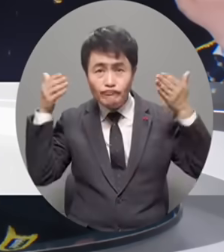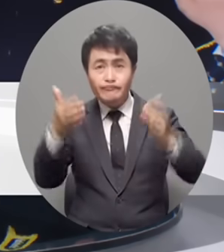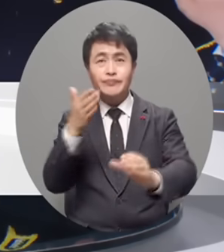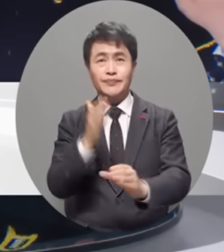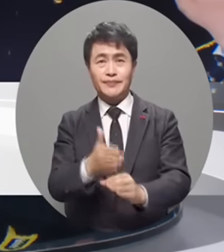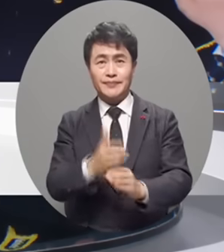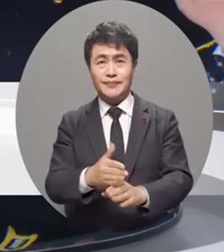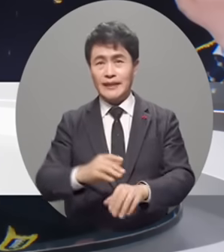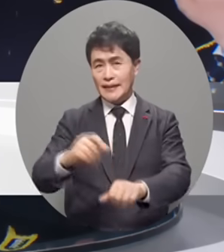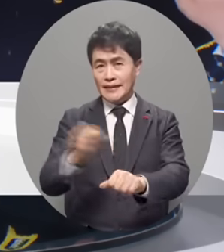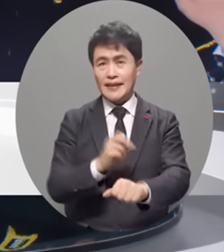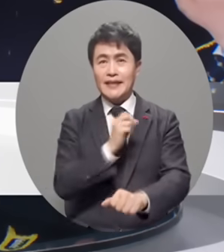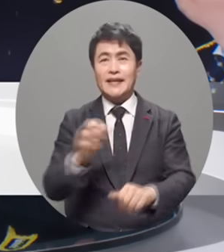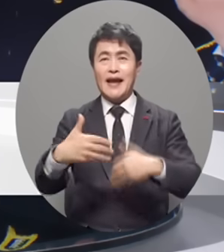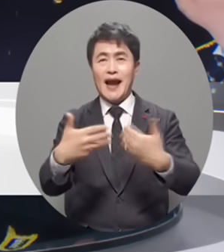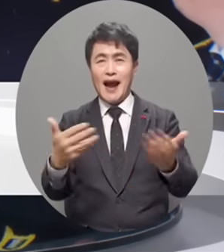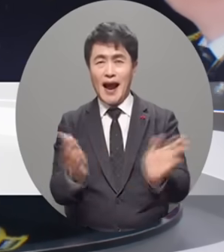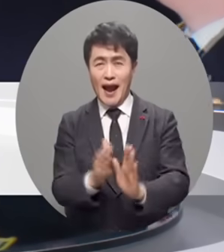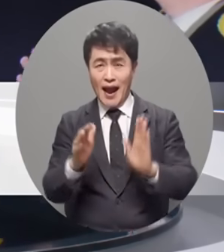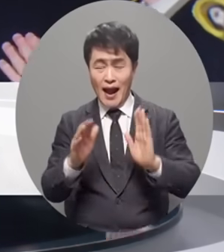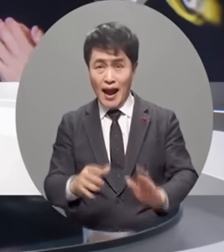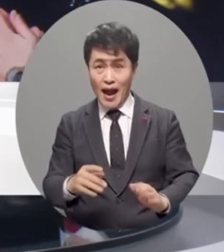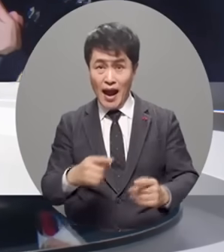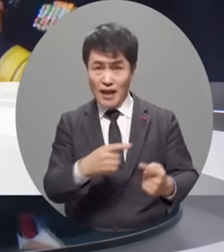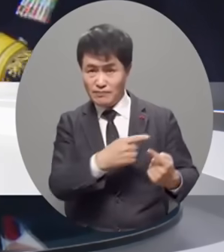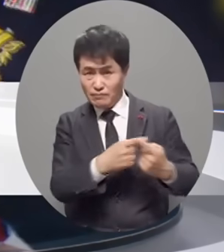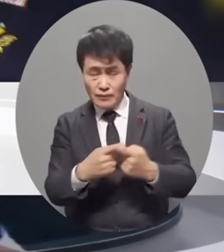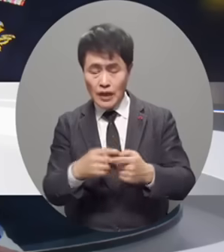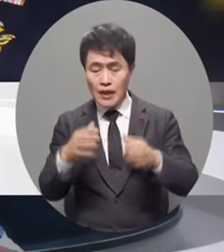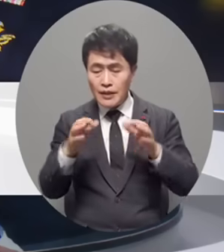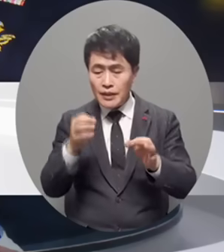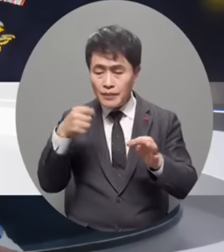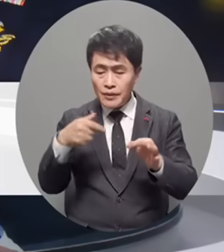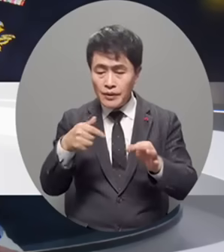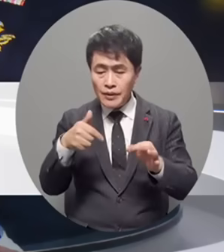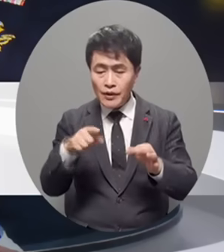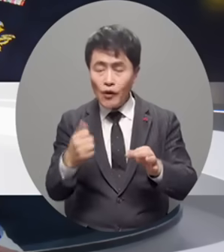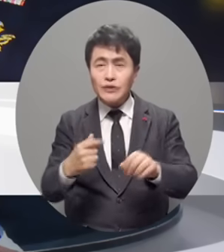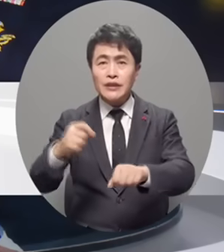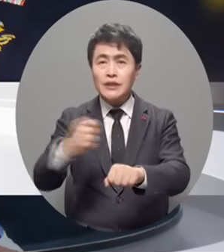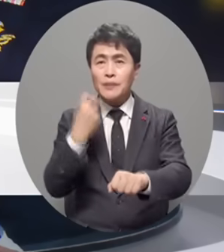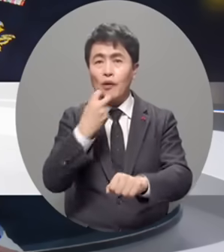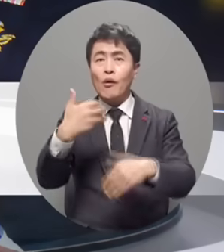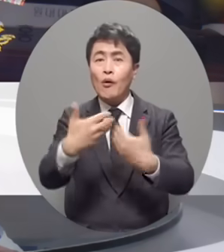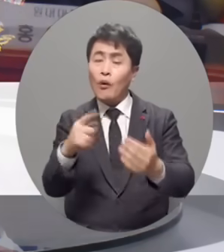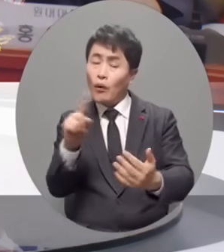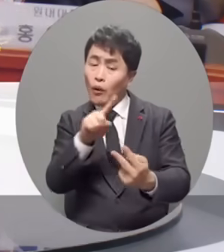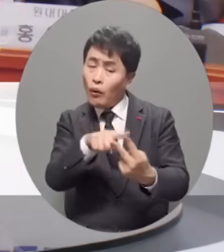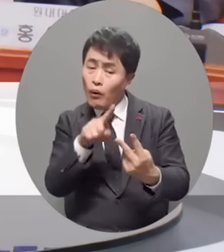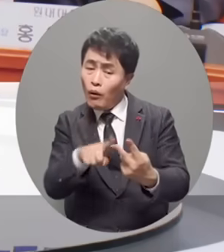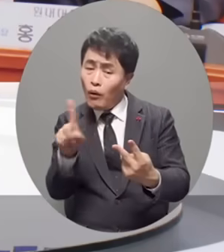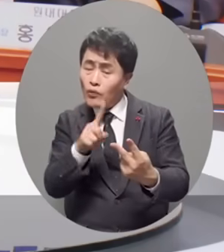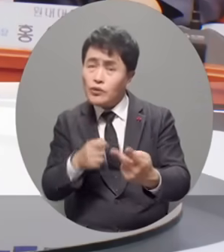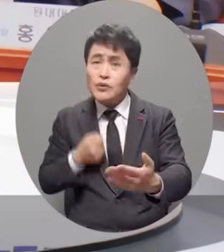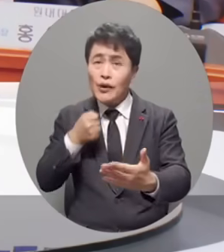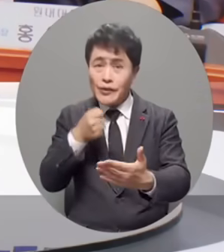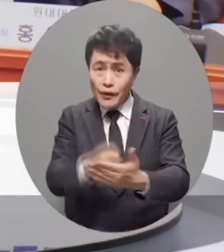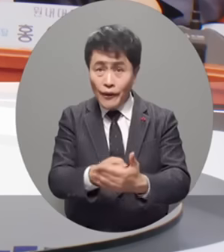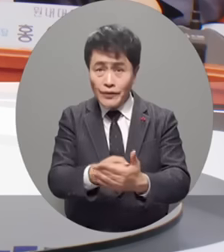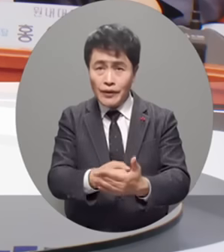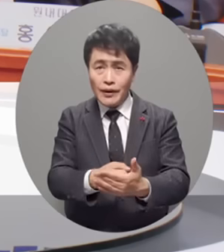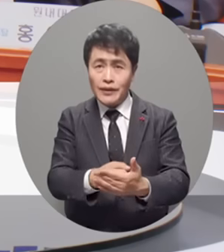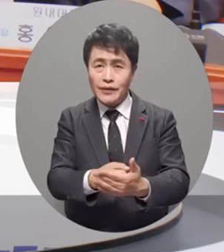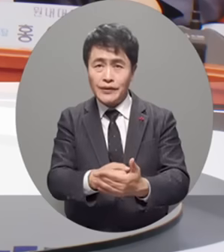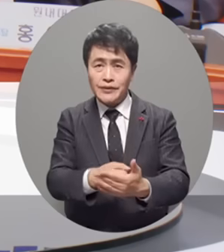있습니다. 특히 야당의 강행 처리 의지가 높은 김건희 특검법을 놓고 어떤 선택을 할지가 첫 번째 시험대가 될